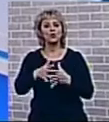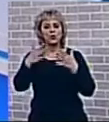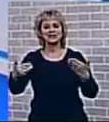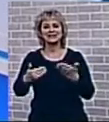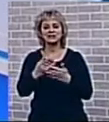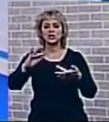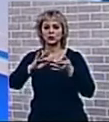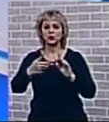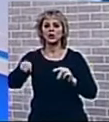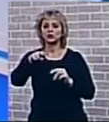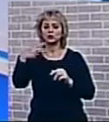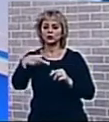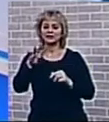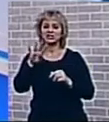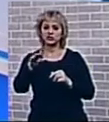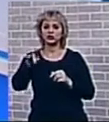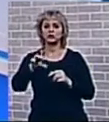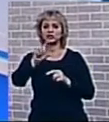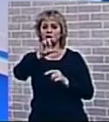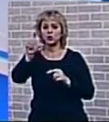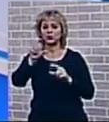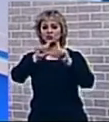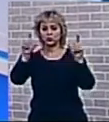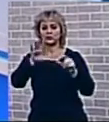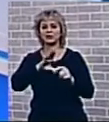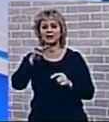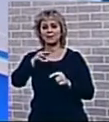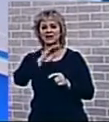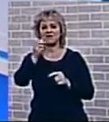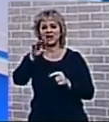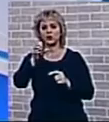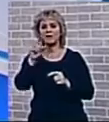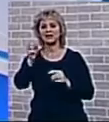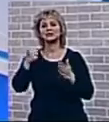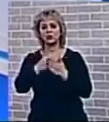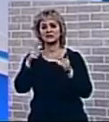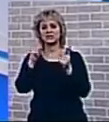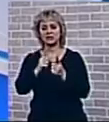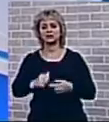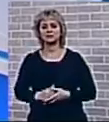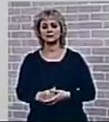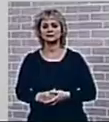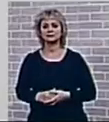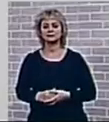больше новостей на обновленном сайте don24.ru. В студии была Мария Филинкова. До встречи.